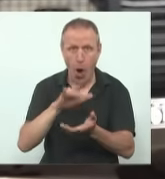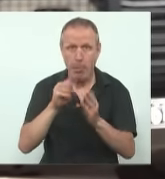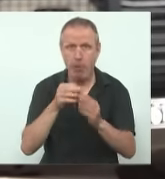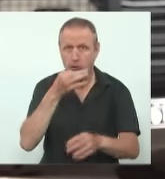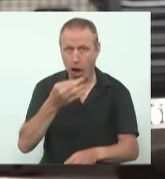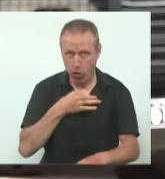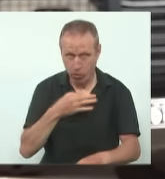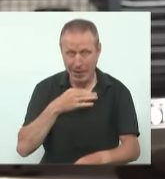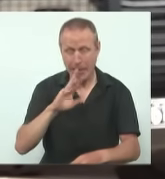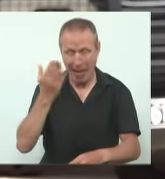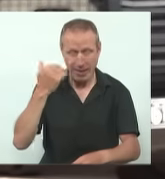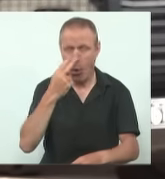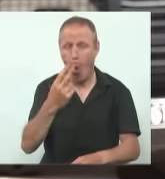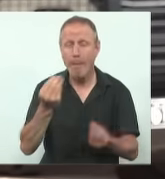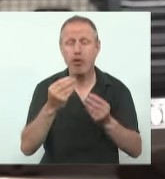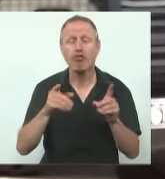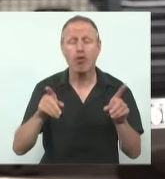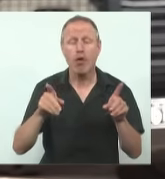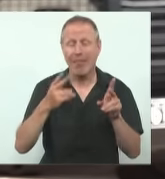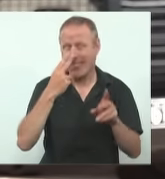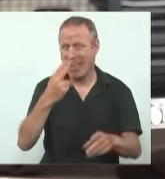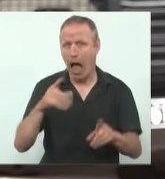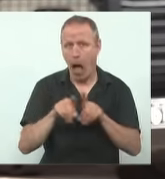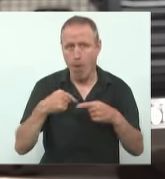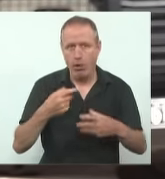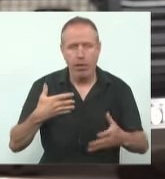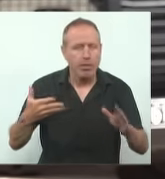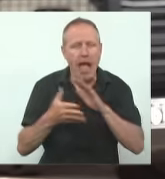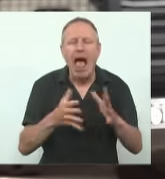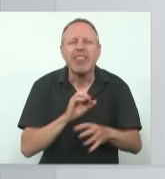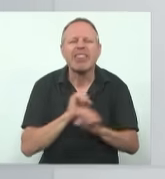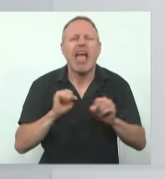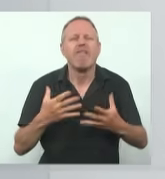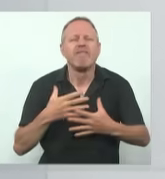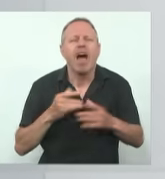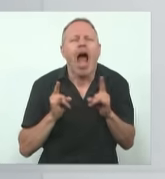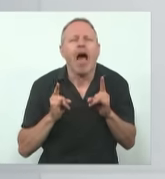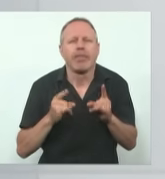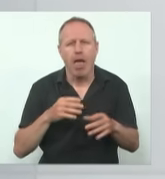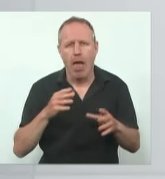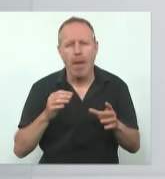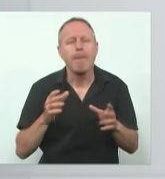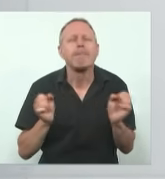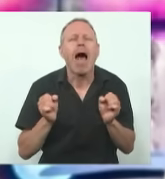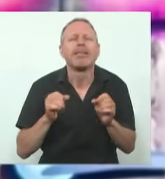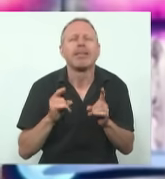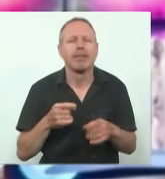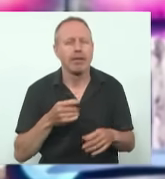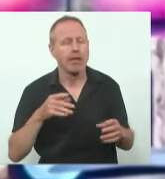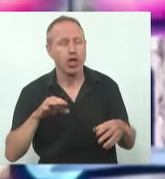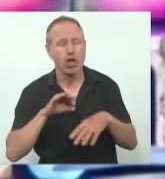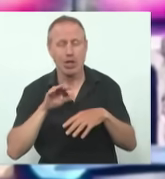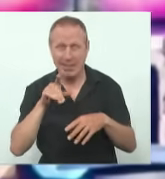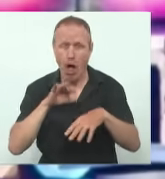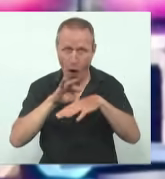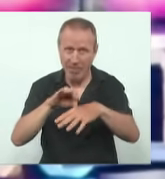מישהו שנראה כמוני, הייתי נכנס לתקף חרדה. פחדתי פחד מוות מאנשים שנראים כמוני היום. החיפוש אחר זוגיות הוביל למפגש עם חבר